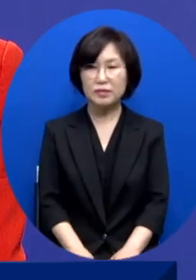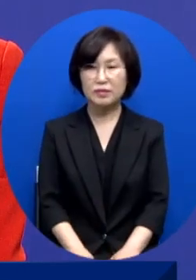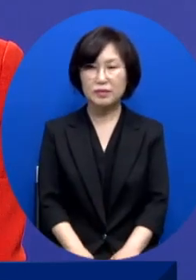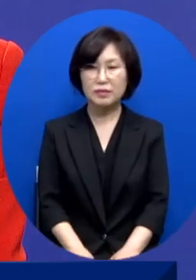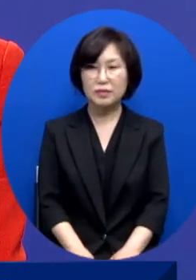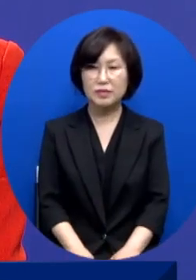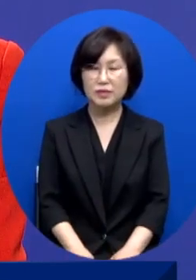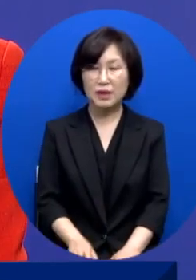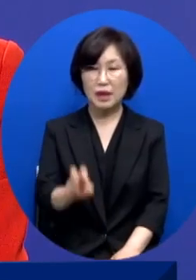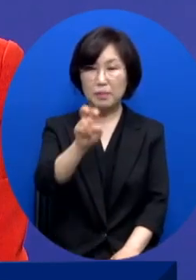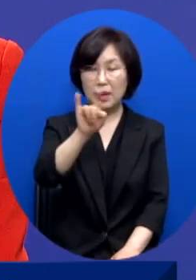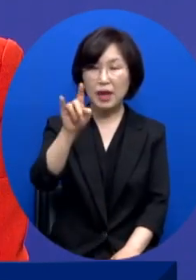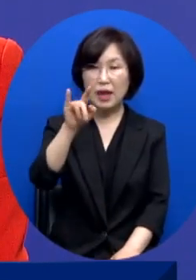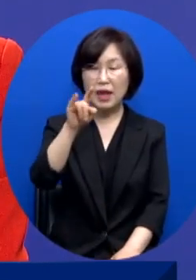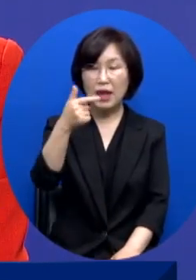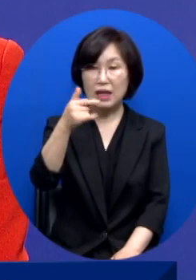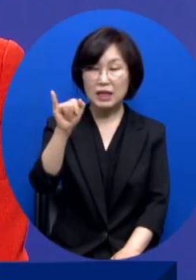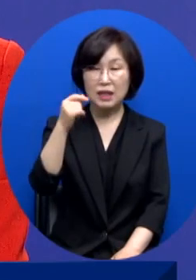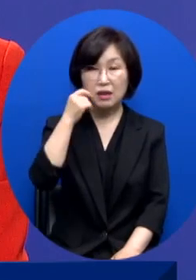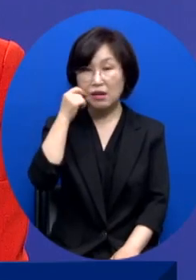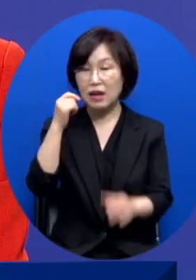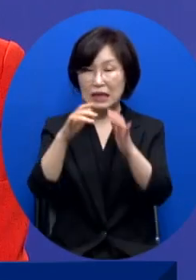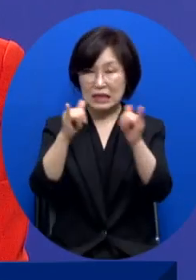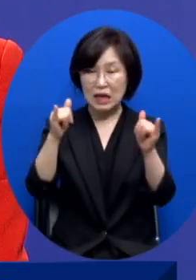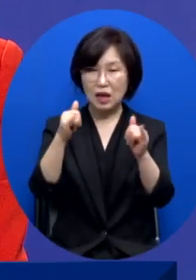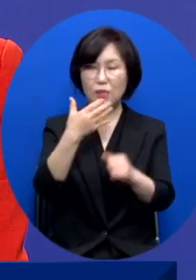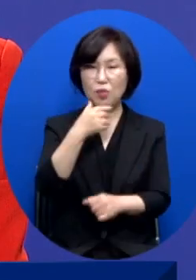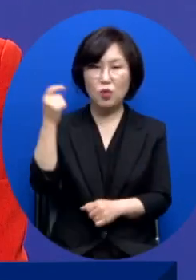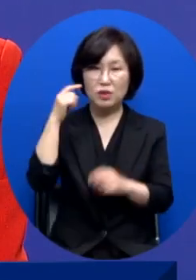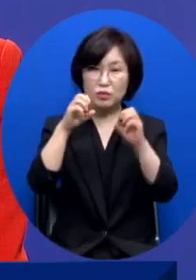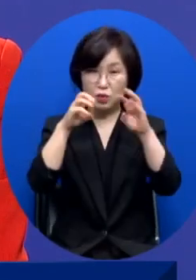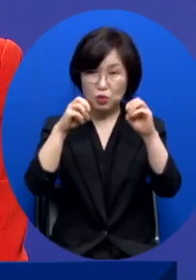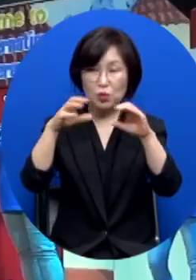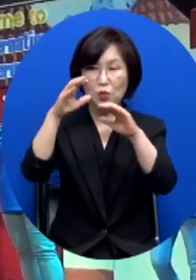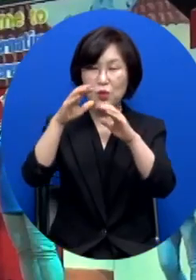역사적인 일들도 진행됐다고 하는데요. 윤여일 통신원이 취재했습니다.